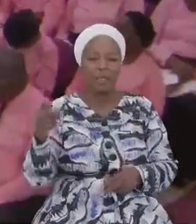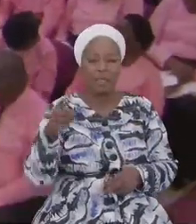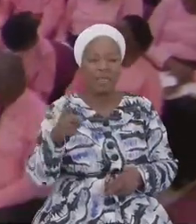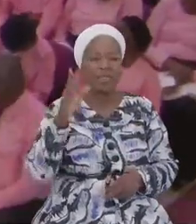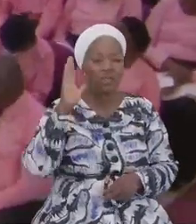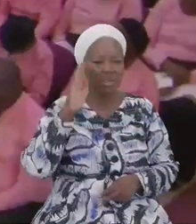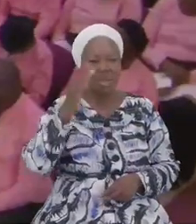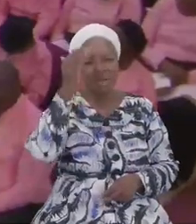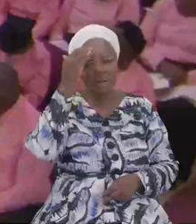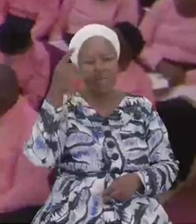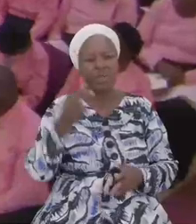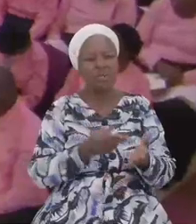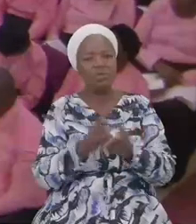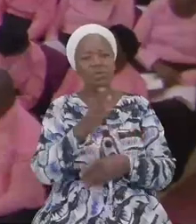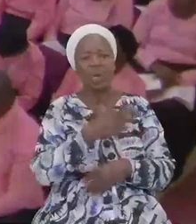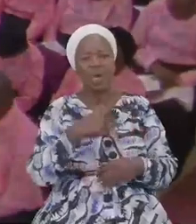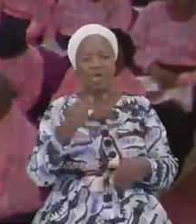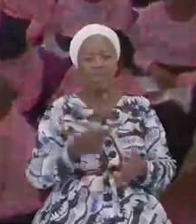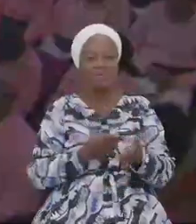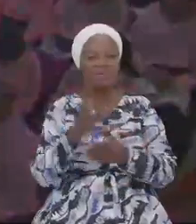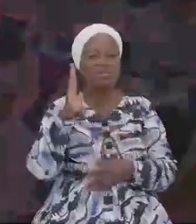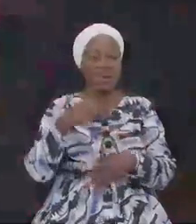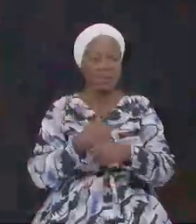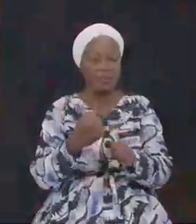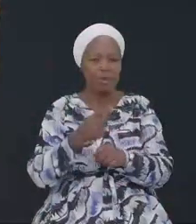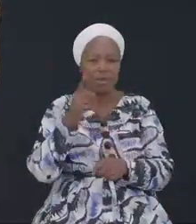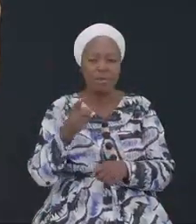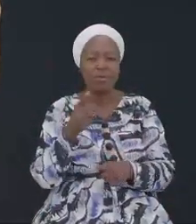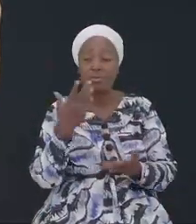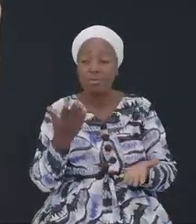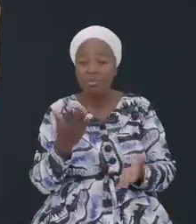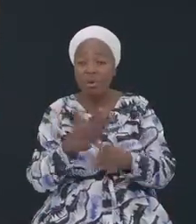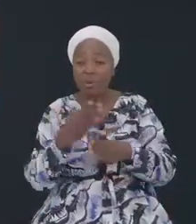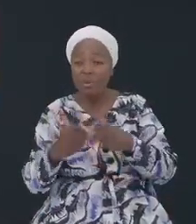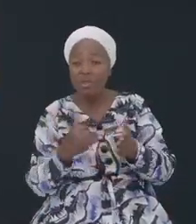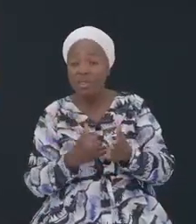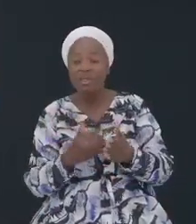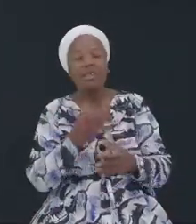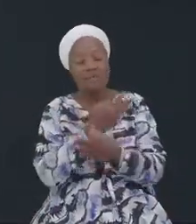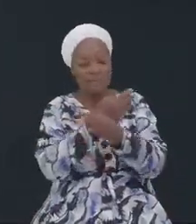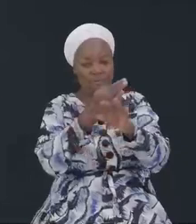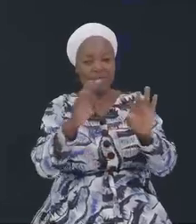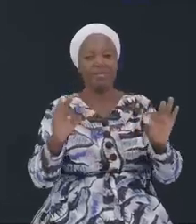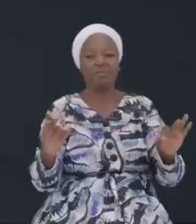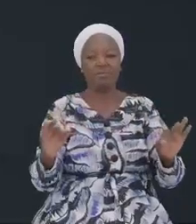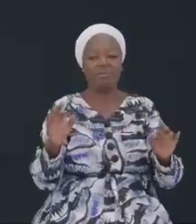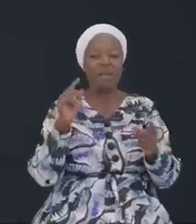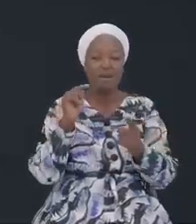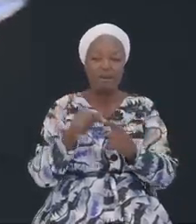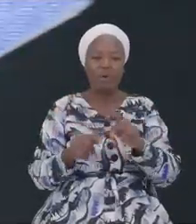vérité. Et la vérité vous affranchit. Et la vérité, dites-moi, vous rendra libre.